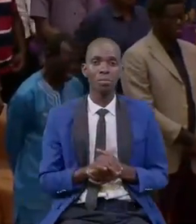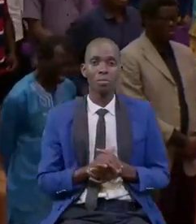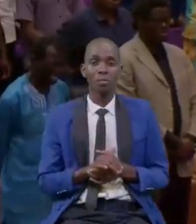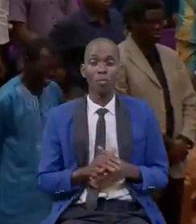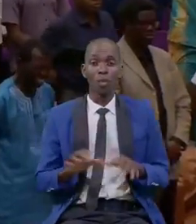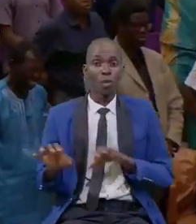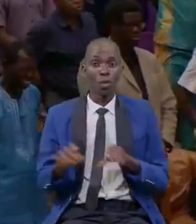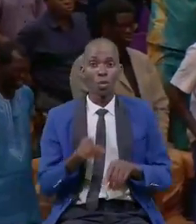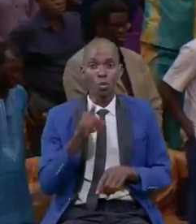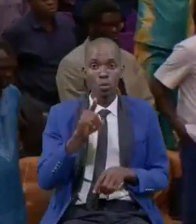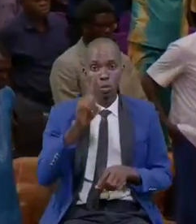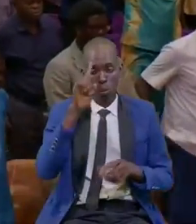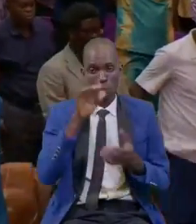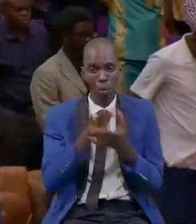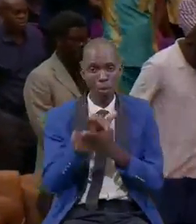Est-ce que vous croyez